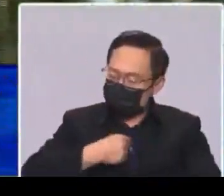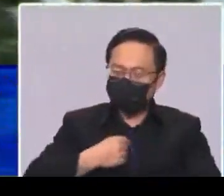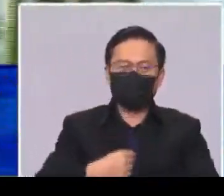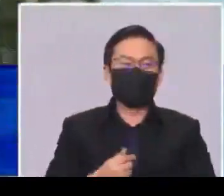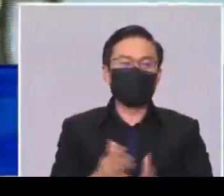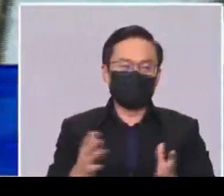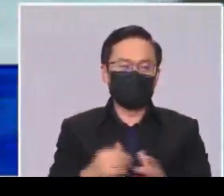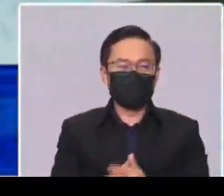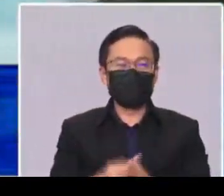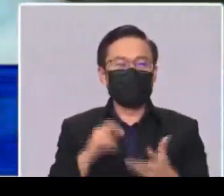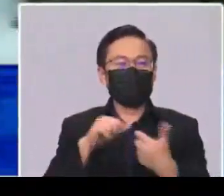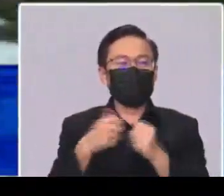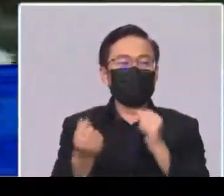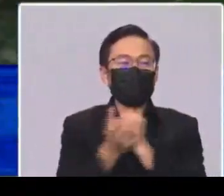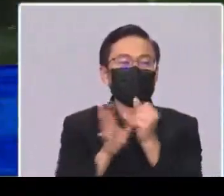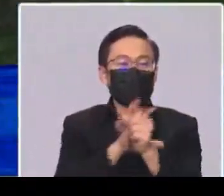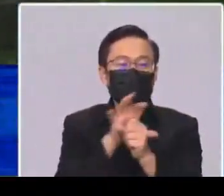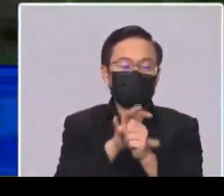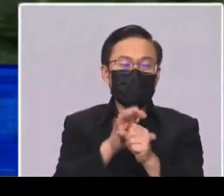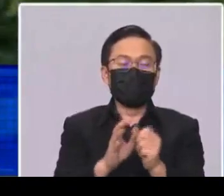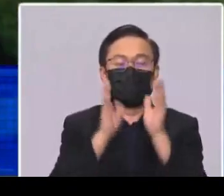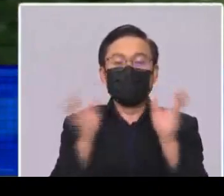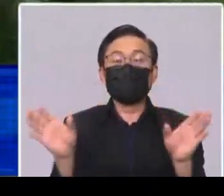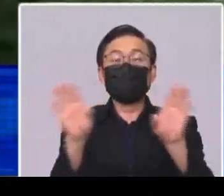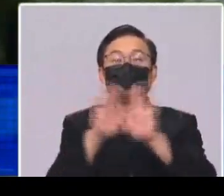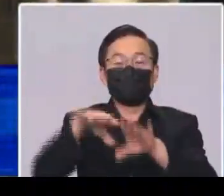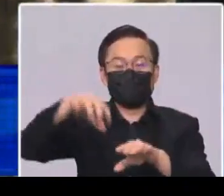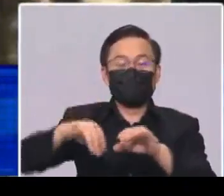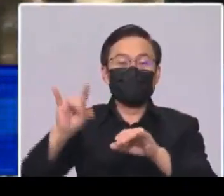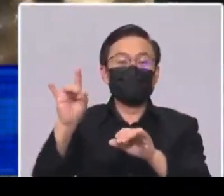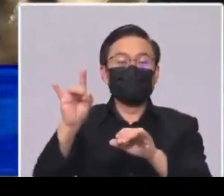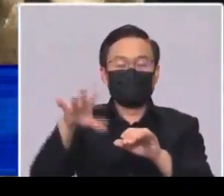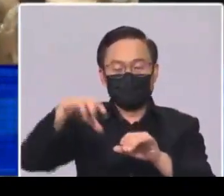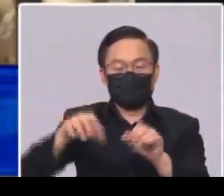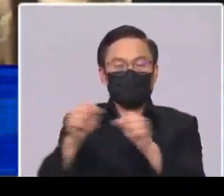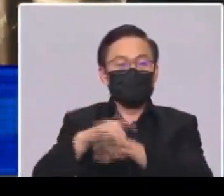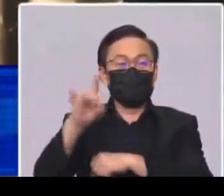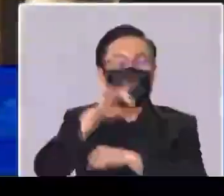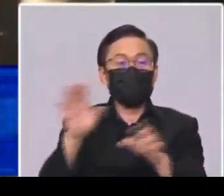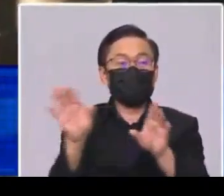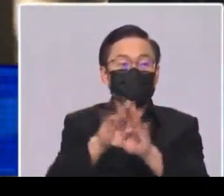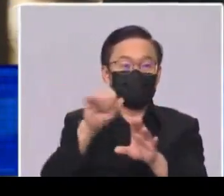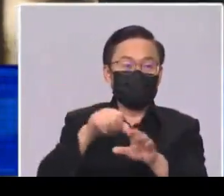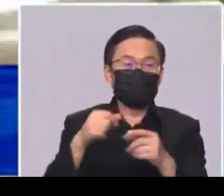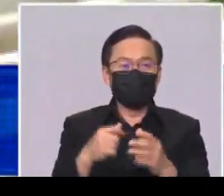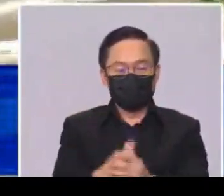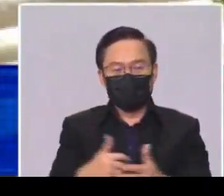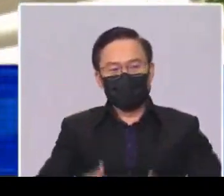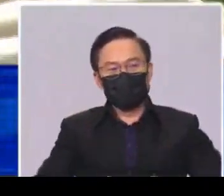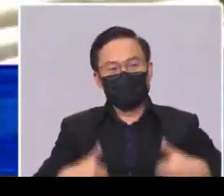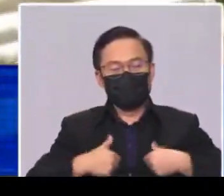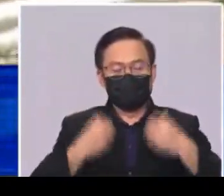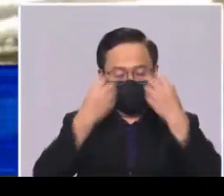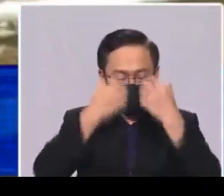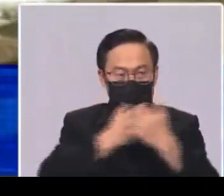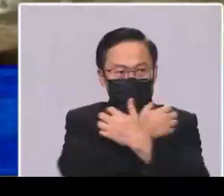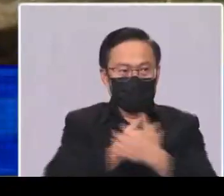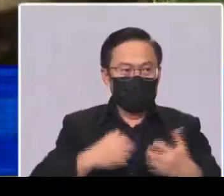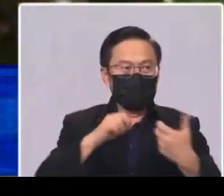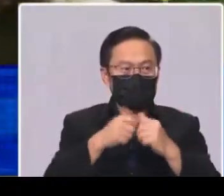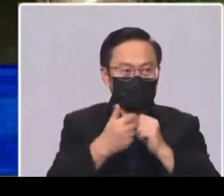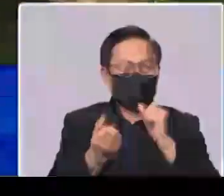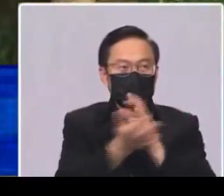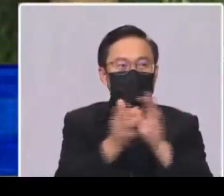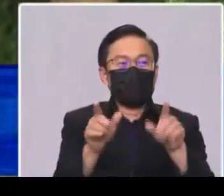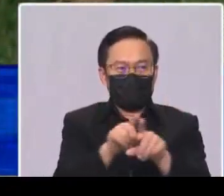วิธีคิดครูวิทย์ให้คุณผู้ชมนั้นก็เลยทำให้สถานการณ์ในช่วง 2ปีที่ผ่านมามันอาจจะไม่ได้ปกติเท่าไหร่นะคะชีวิตของแพนด้าเองก็ต้อง